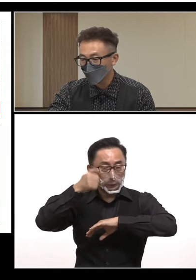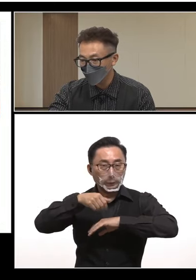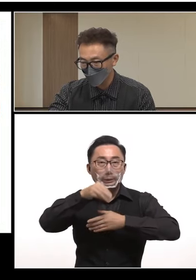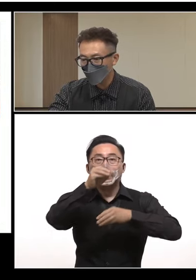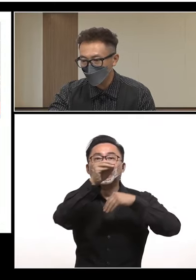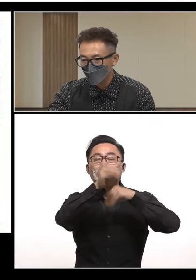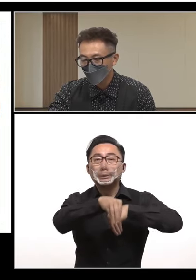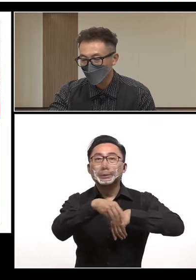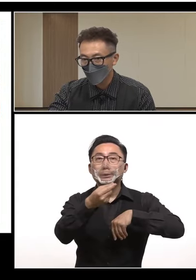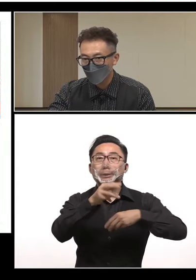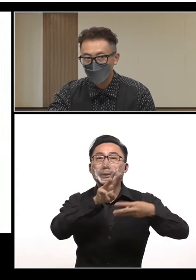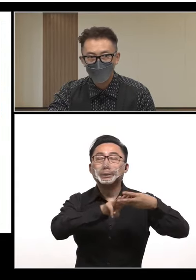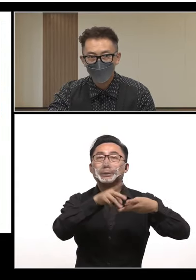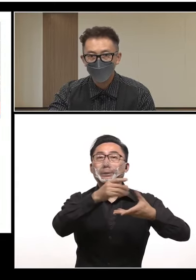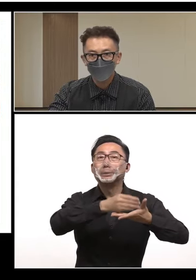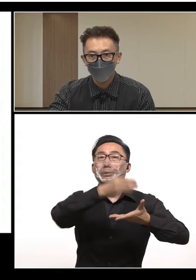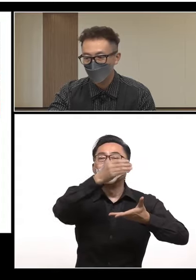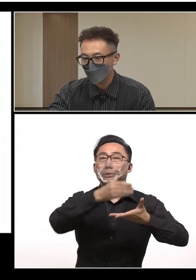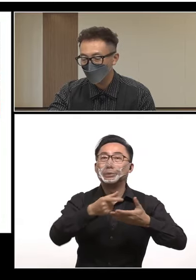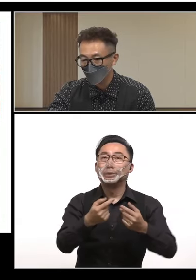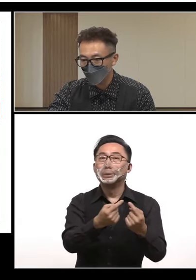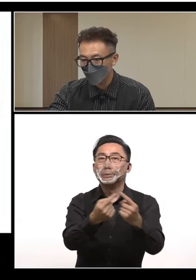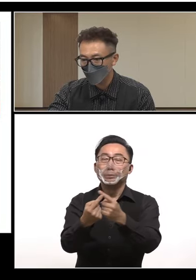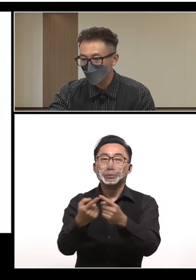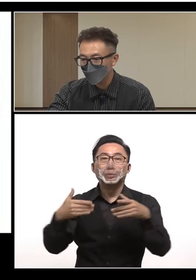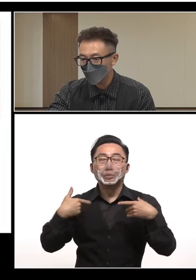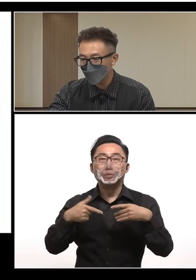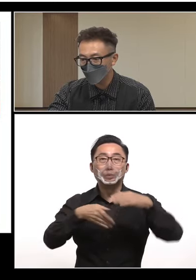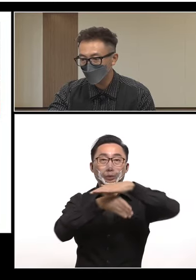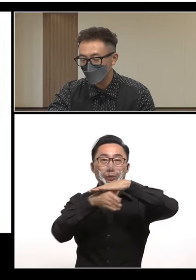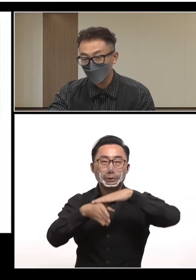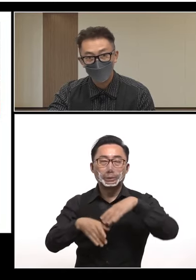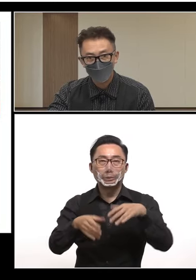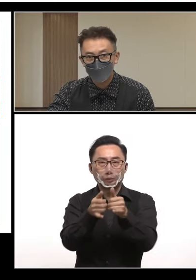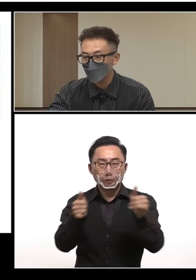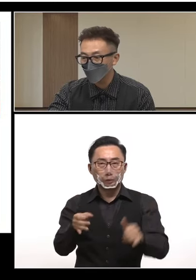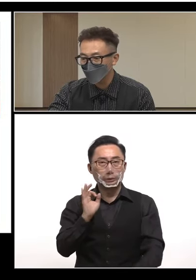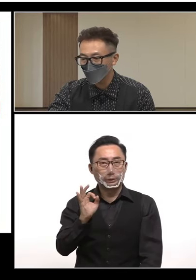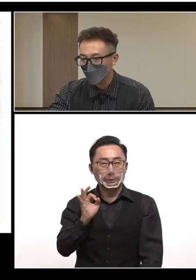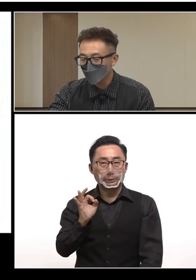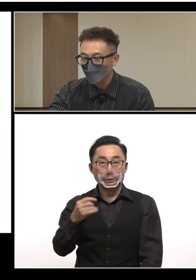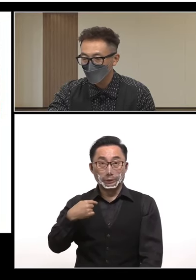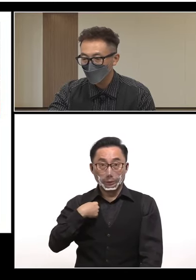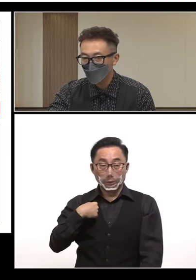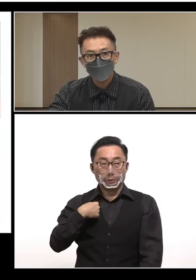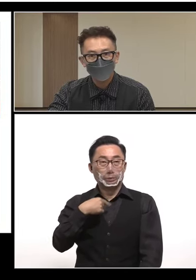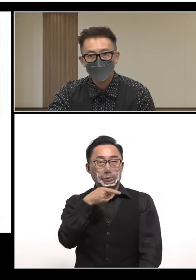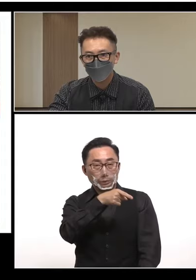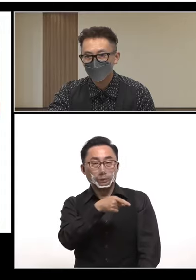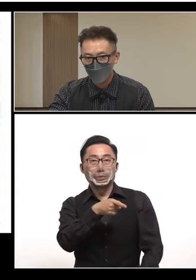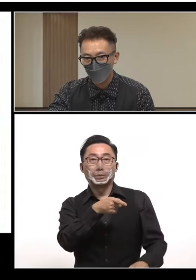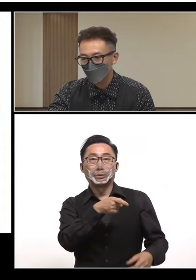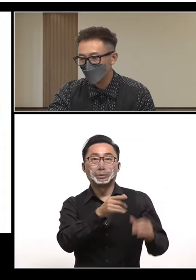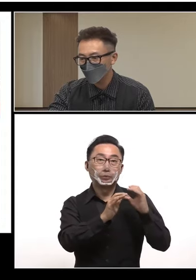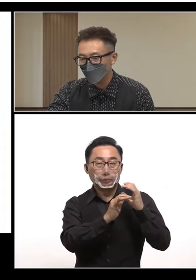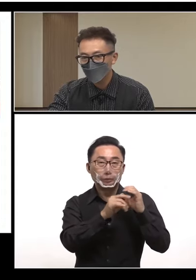田大會堂文娛廳啦，咁大約300個座位啦。咁其實嗰一次咧，對於團員啦，同埋對我都係一個好印象深刻啊，好